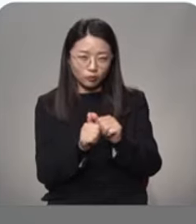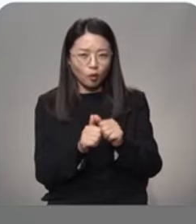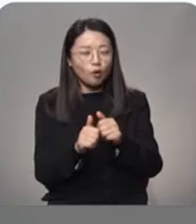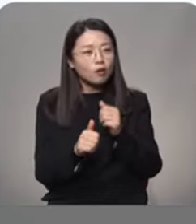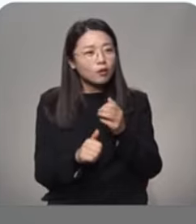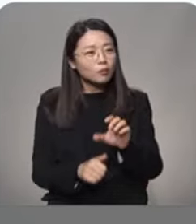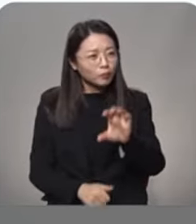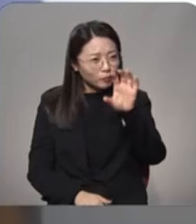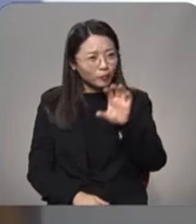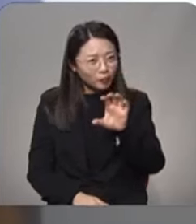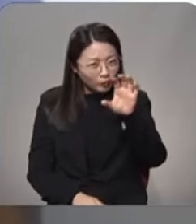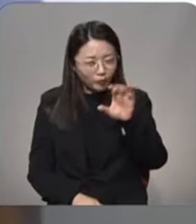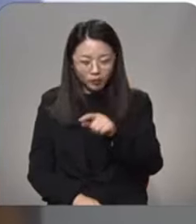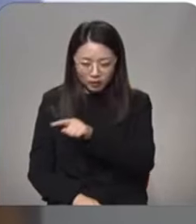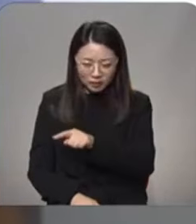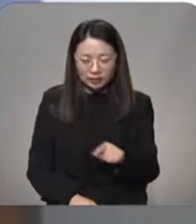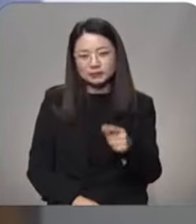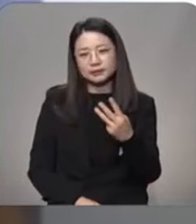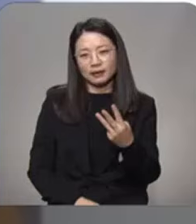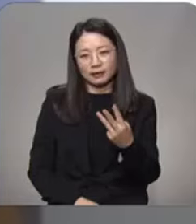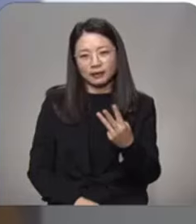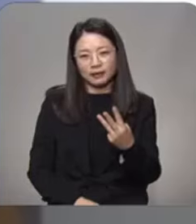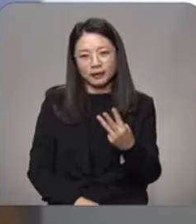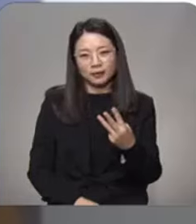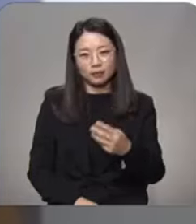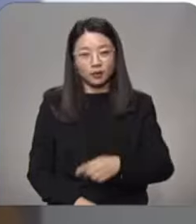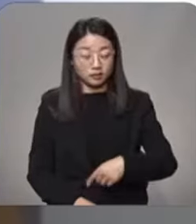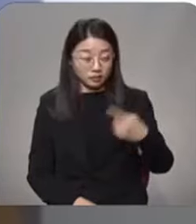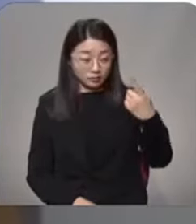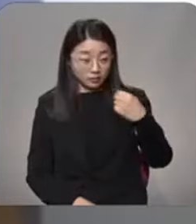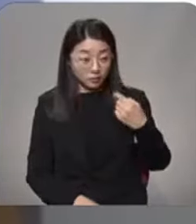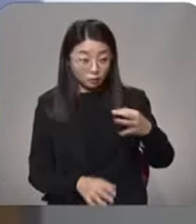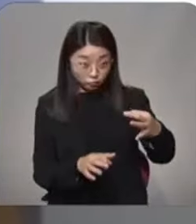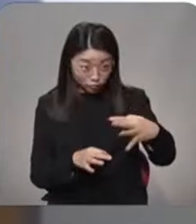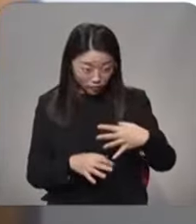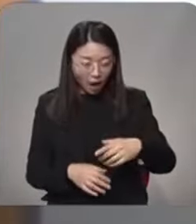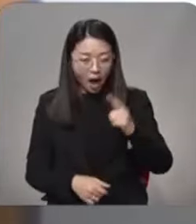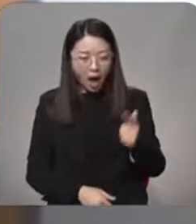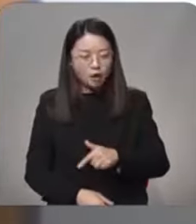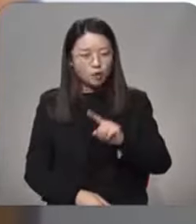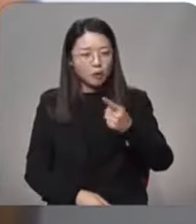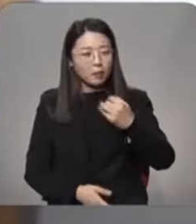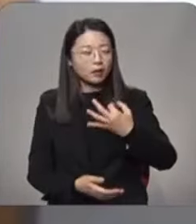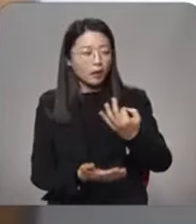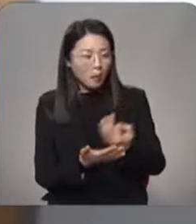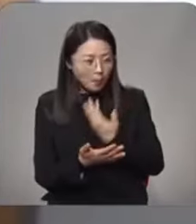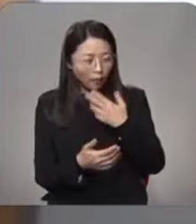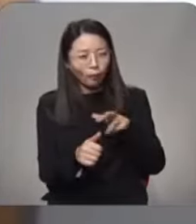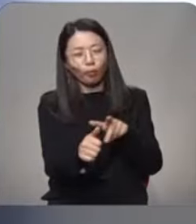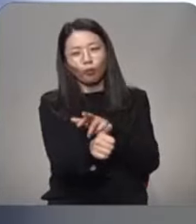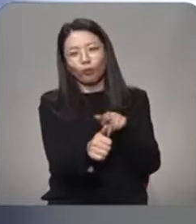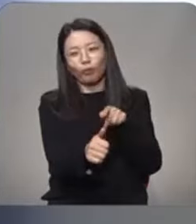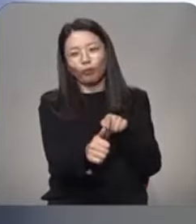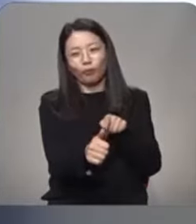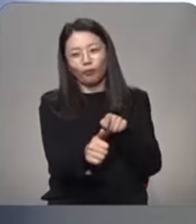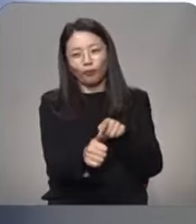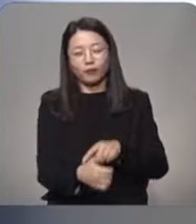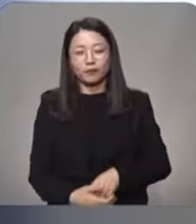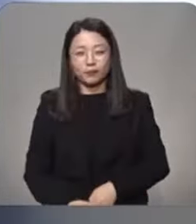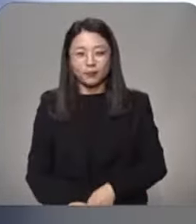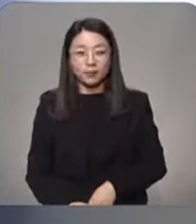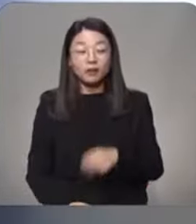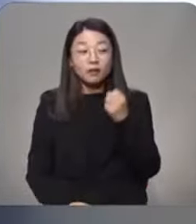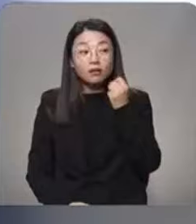활동영역을 넓습니다 만 원만 투자하면 하루 100만 원을 벌 수 있다고 속였습니다